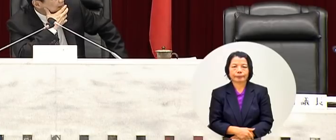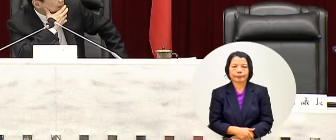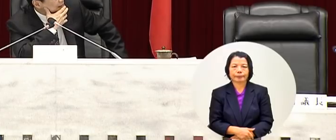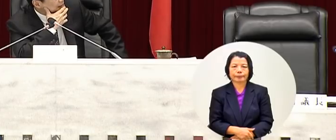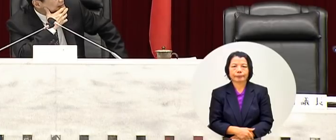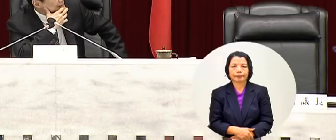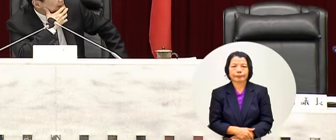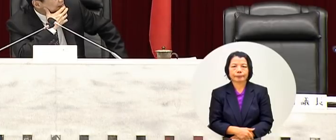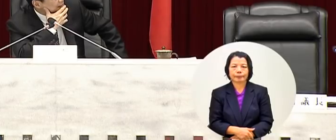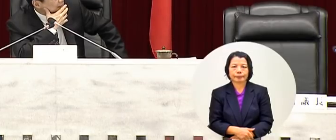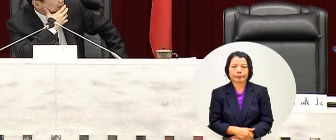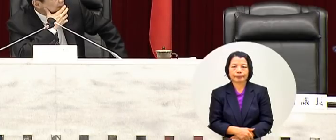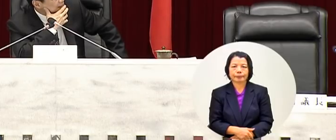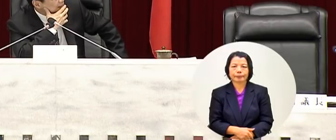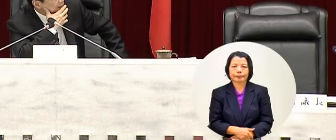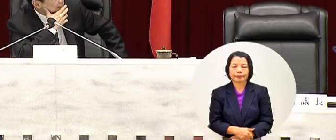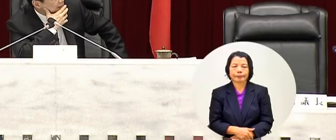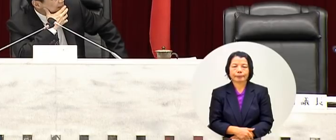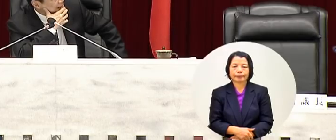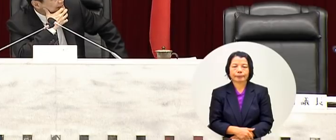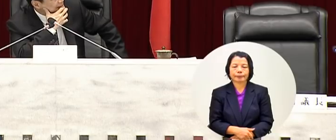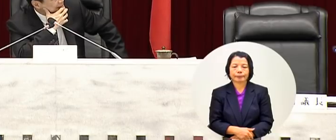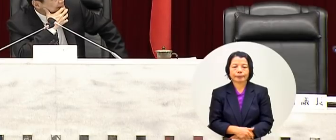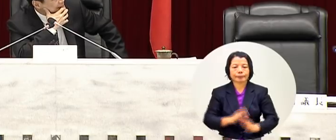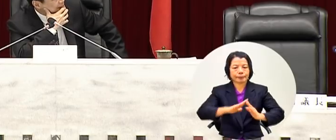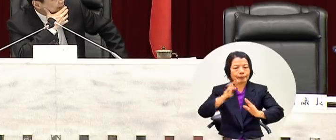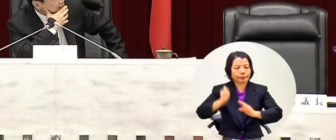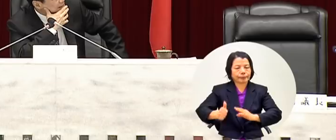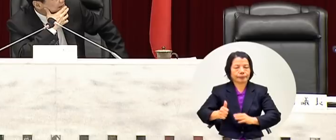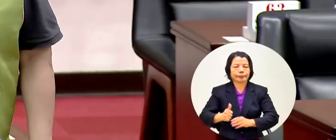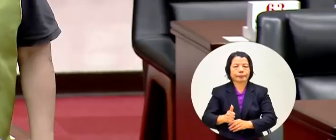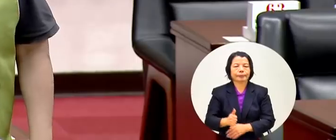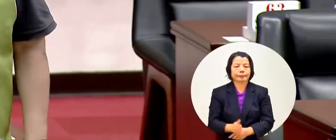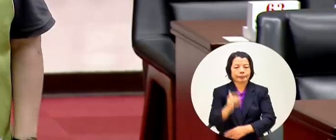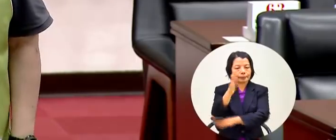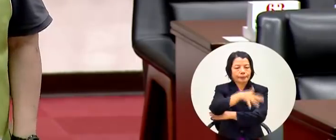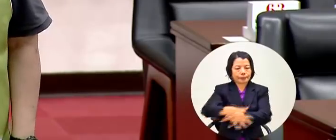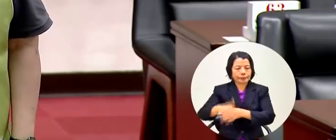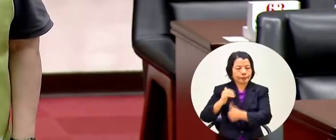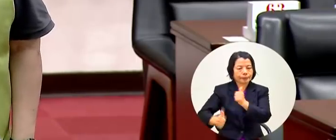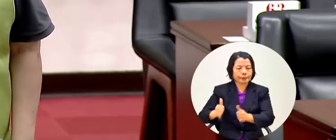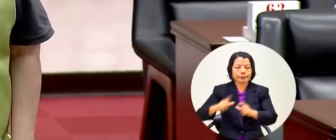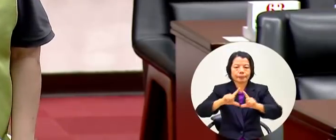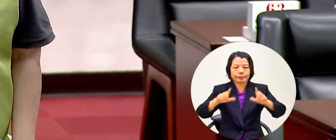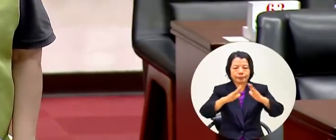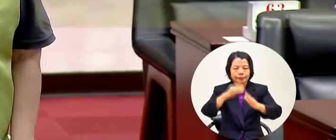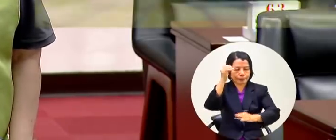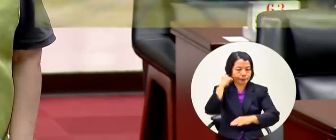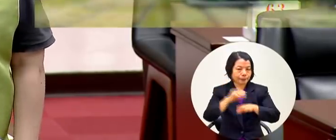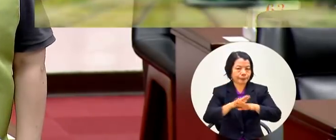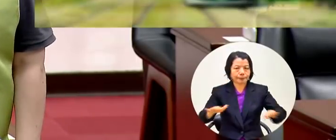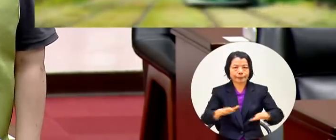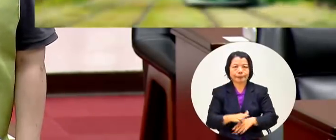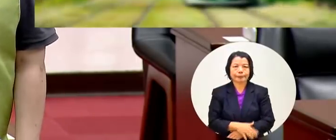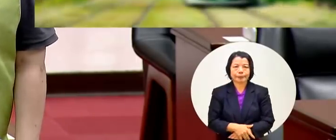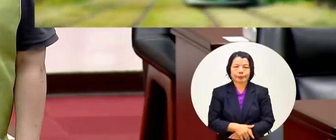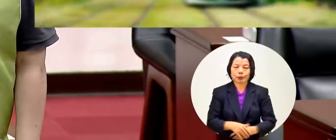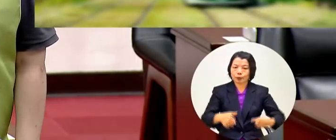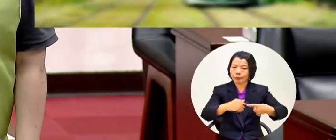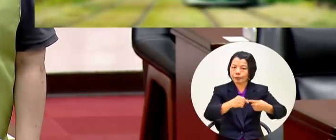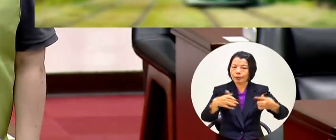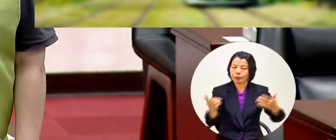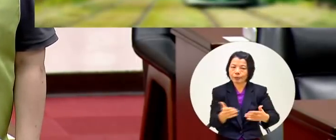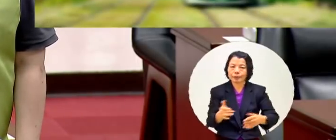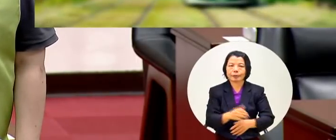好，市长跟相关的市府官员哈，大家早安哈。好，我第一个问题也是要问二阶轻轨的路线呐哈，因为